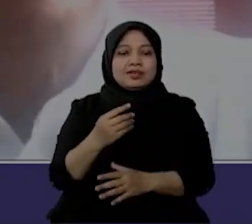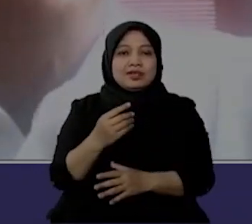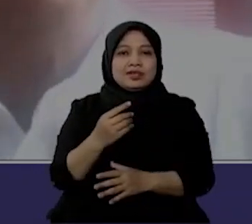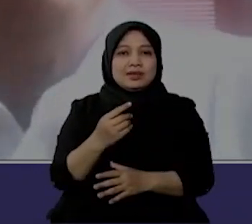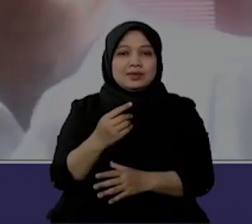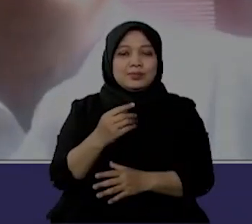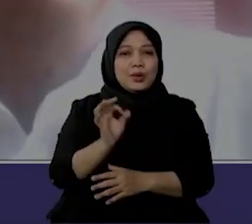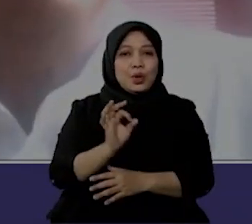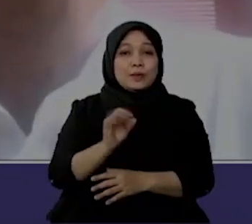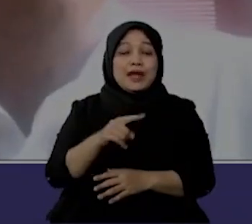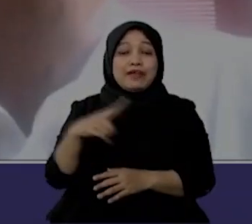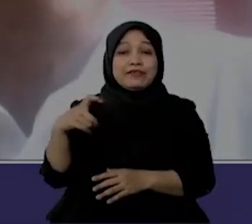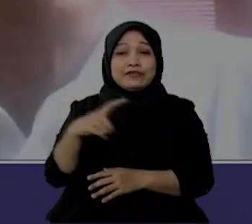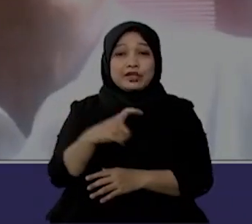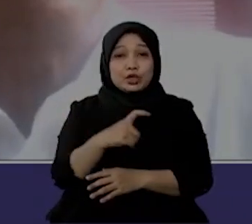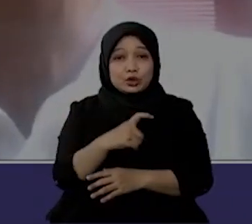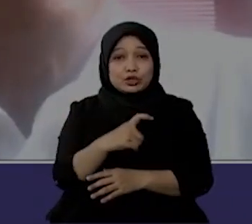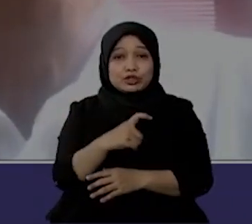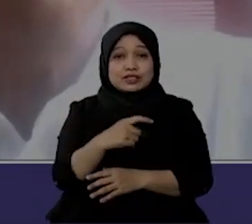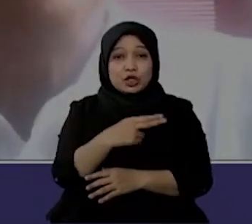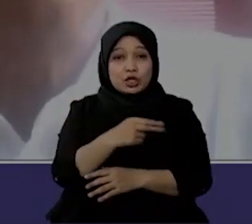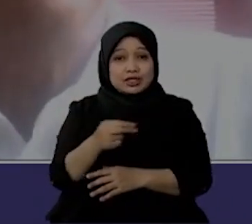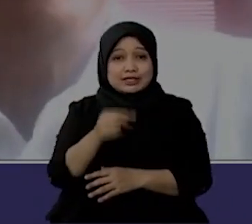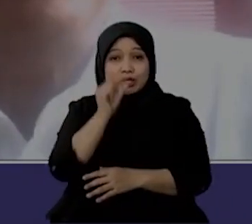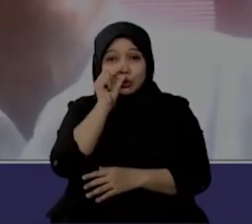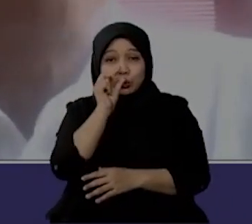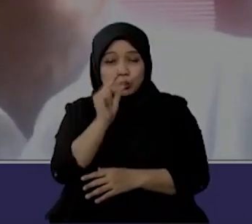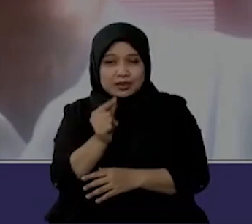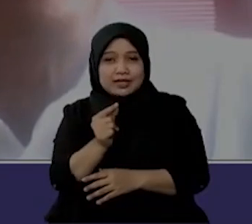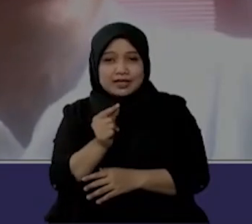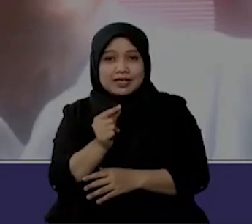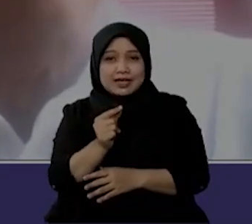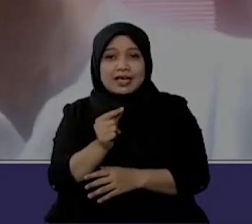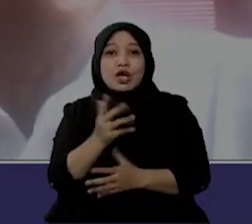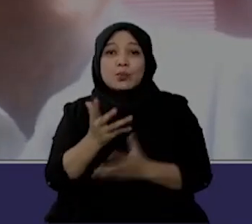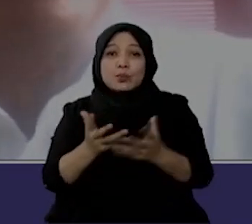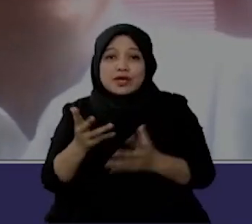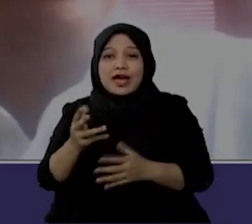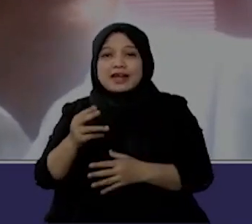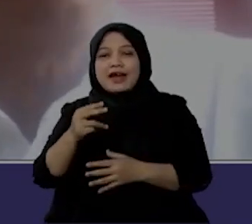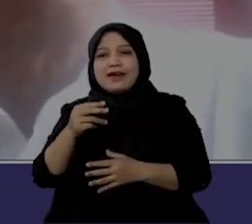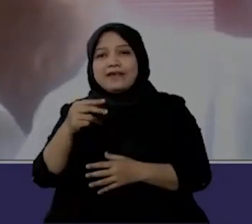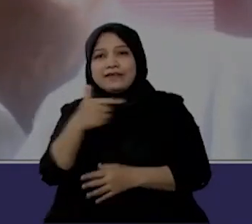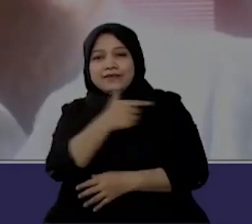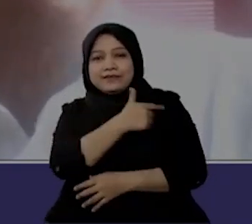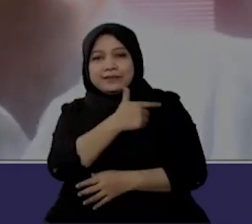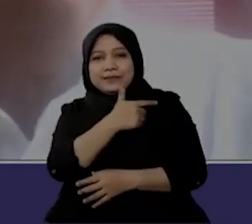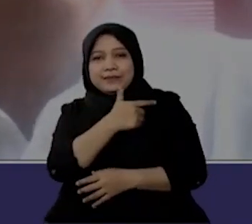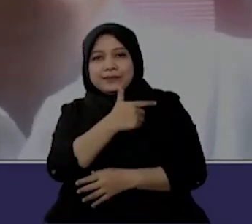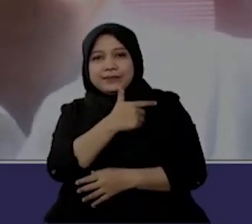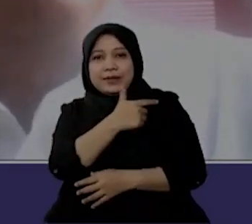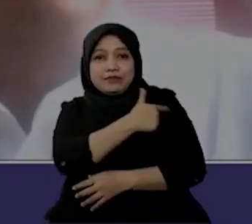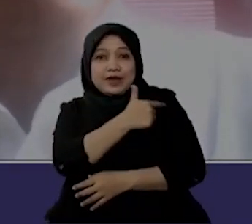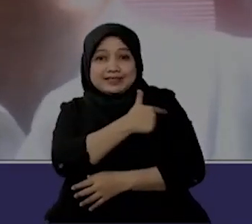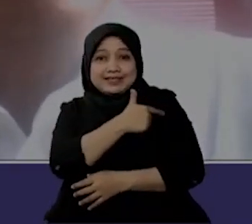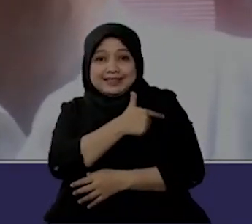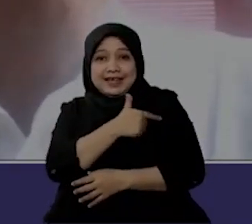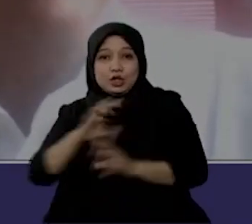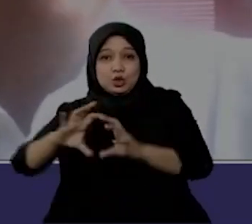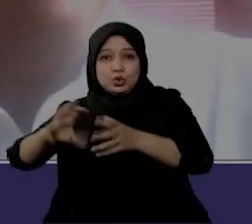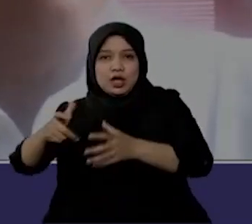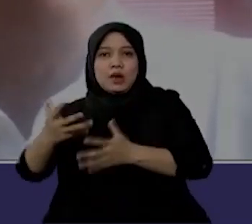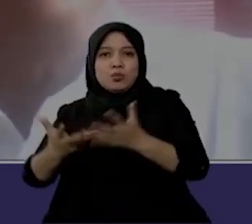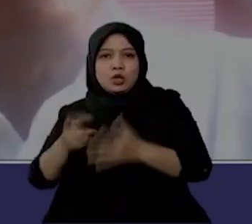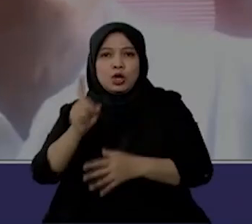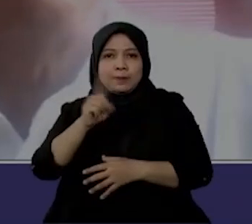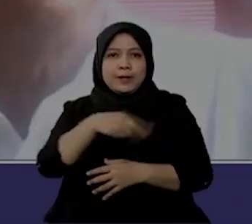tidak unik. Jadi bibit vaksin dari manapun di dunia akan berhasil di Indonesia, data sementara. Nah, di sini